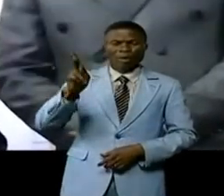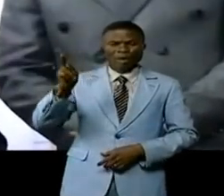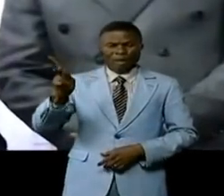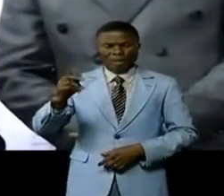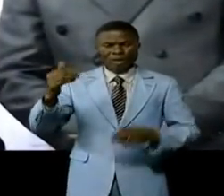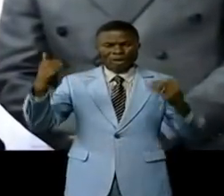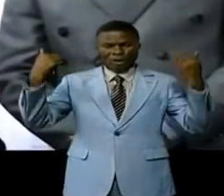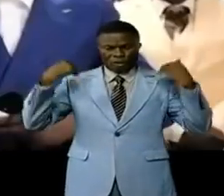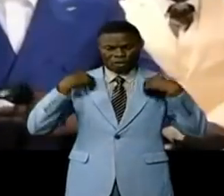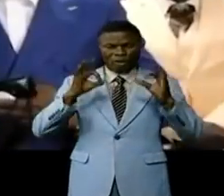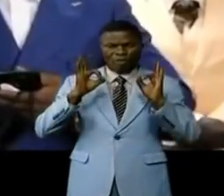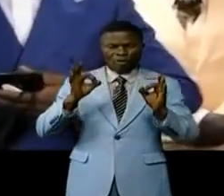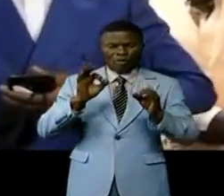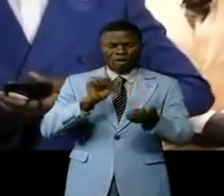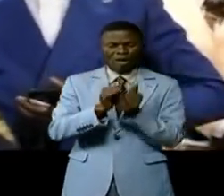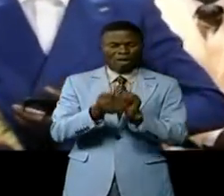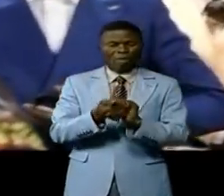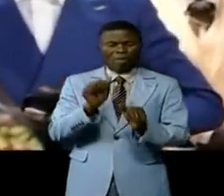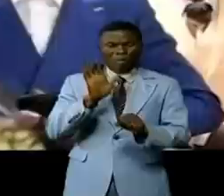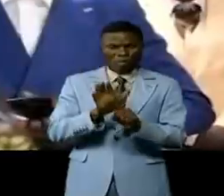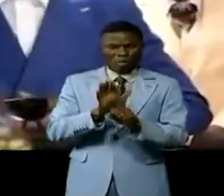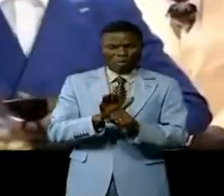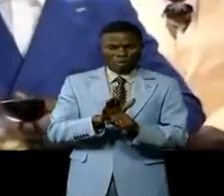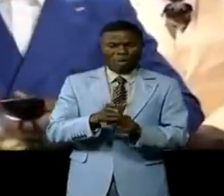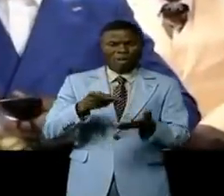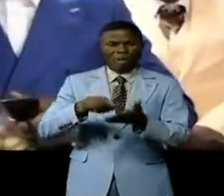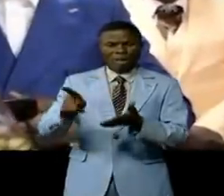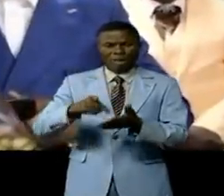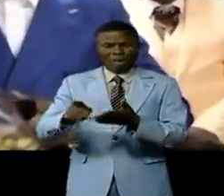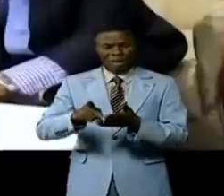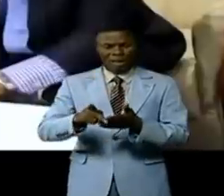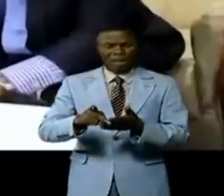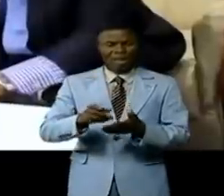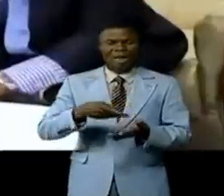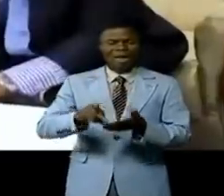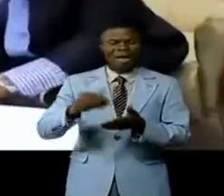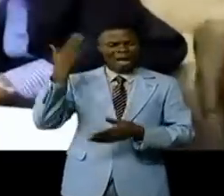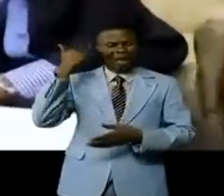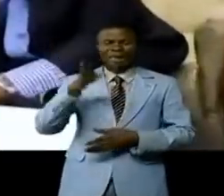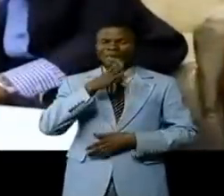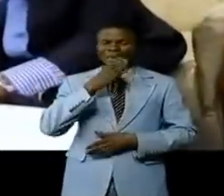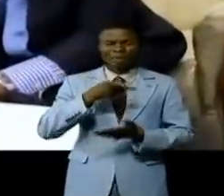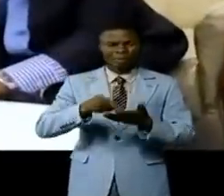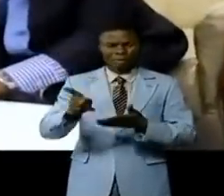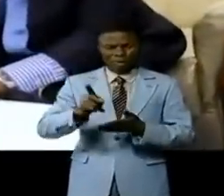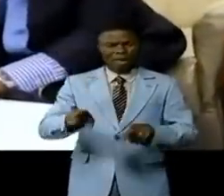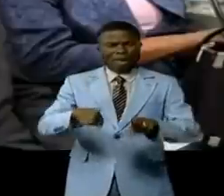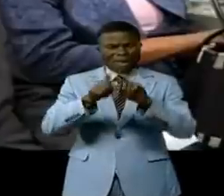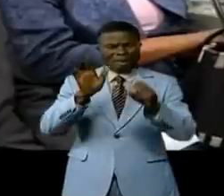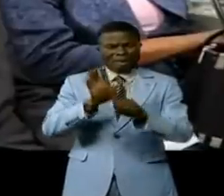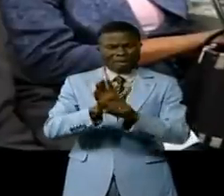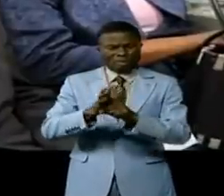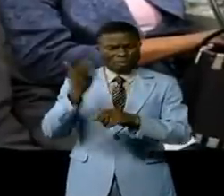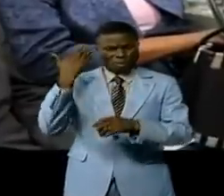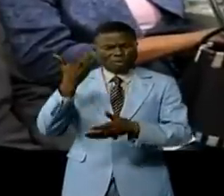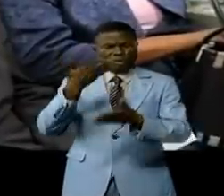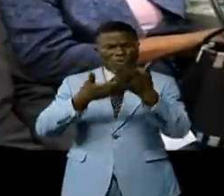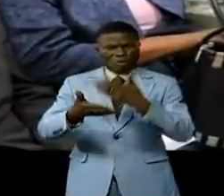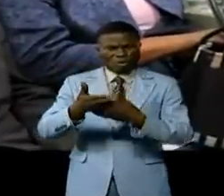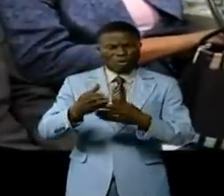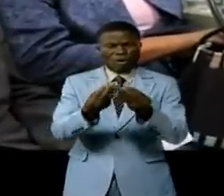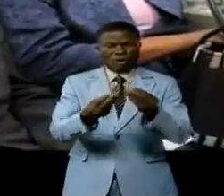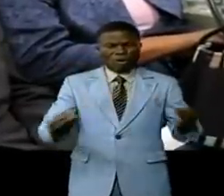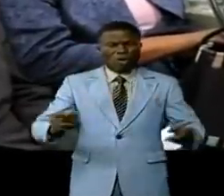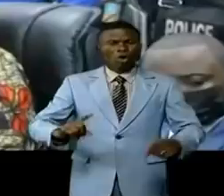gestion, les défis sont immenses, notamment la paye, les arriérés des salaires, apurer les créances héritées de l'équipe précédente, la résolution